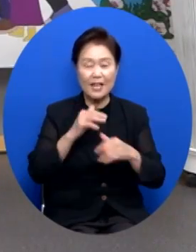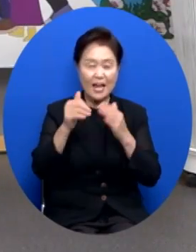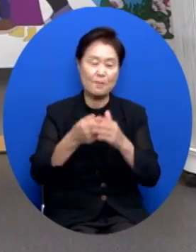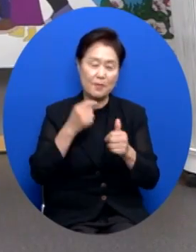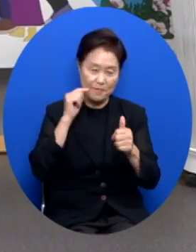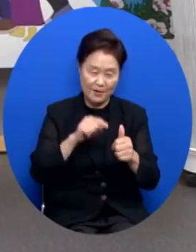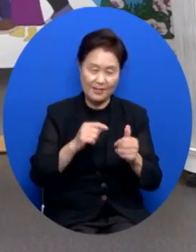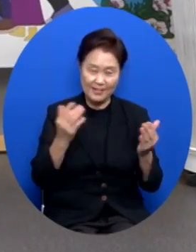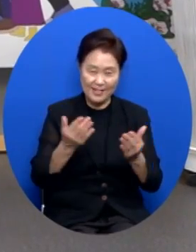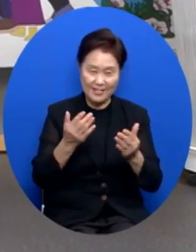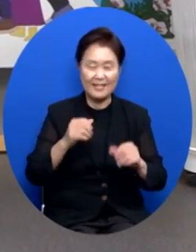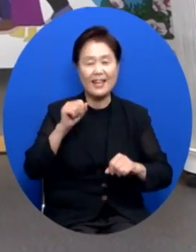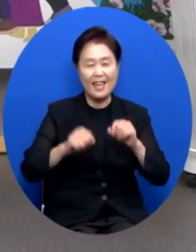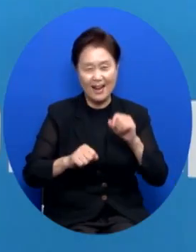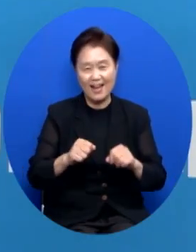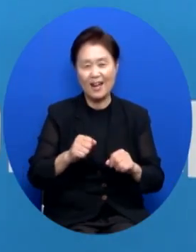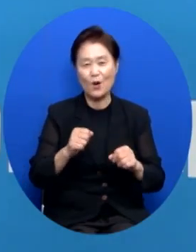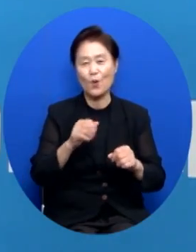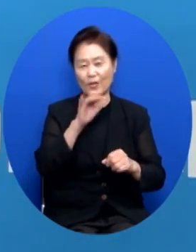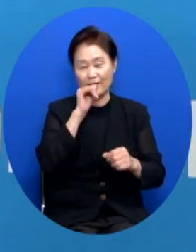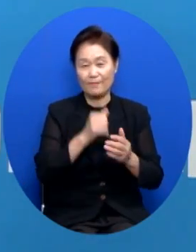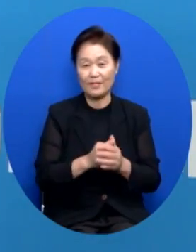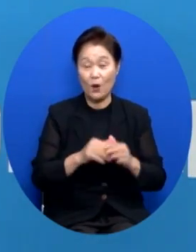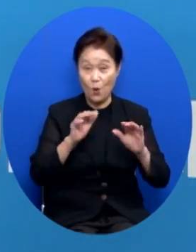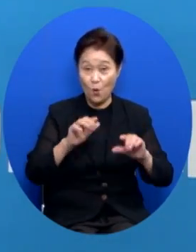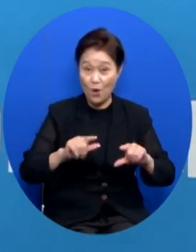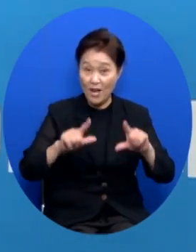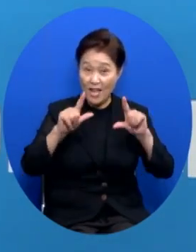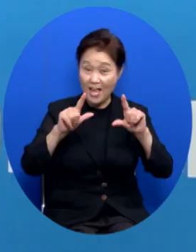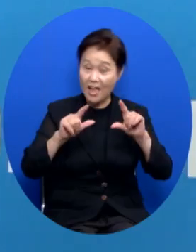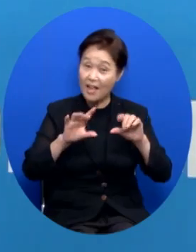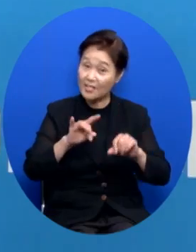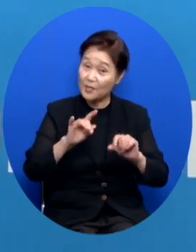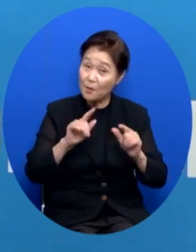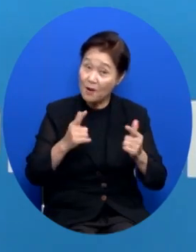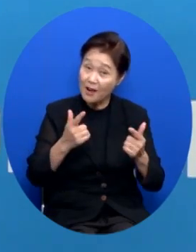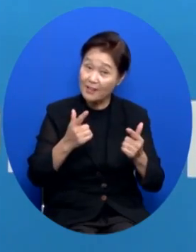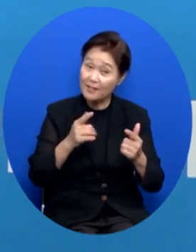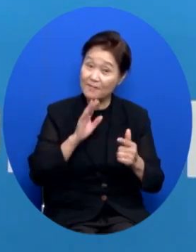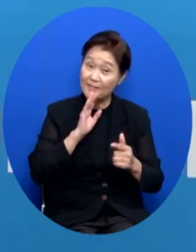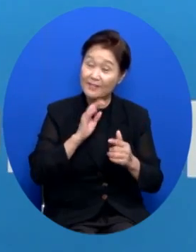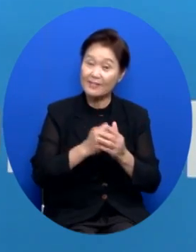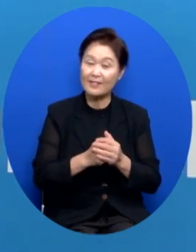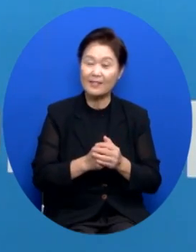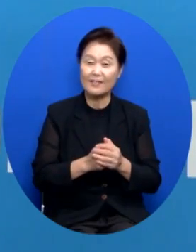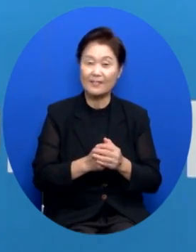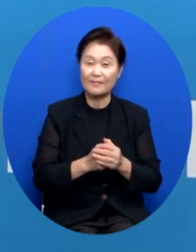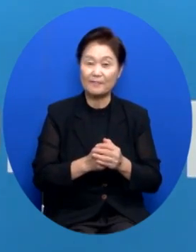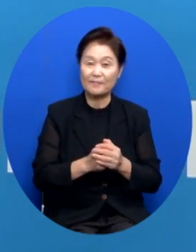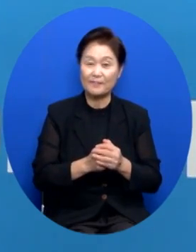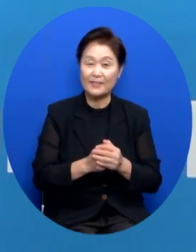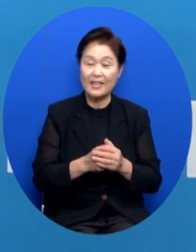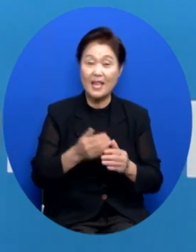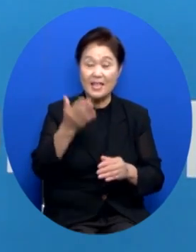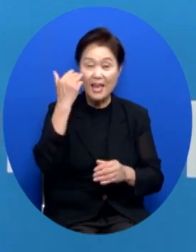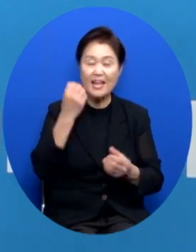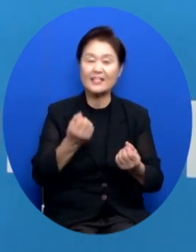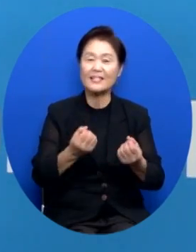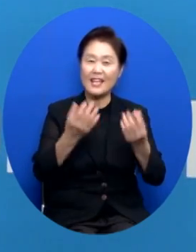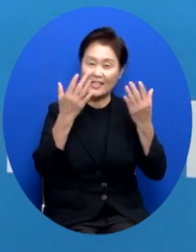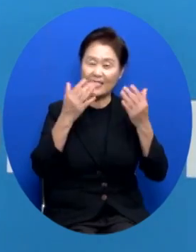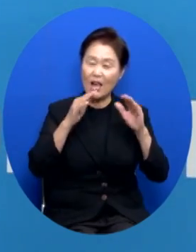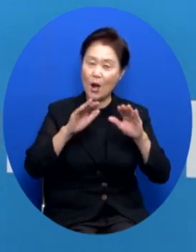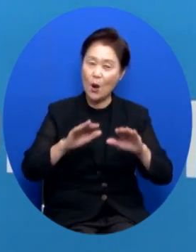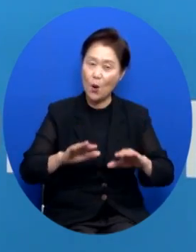이 일을 행하게 되는 것입니다. 올해가 처음은 아닌 걸로 제가 알고 있습니다. 네. 예년의 행사와 또 올해